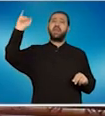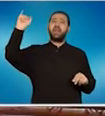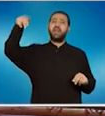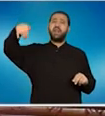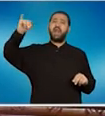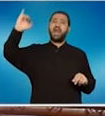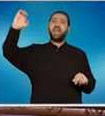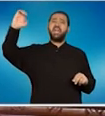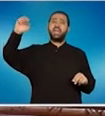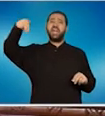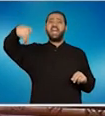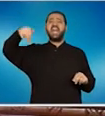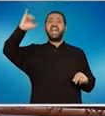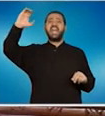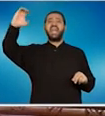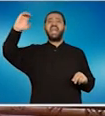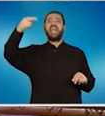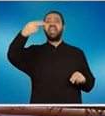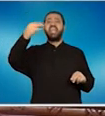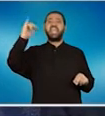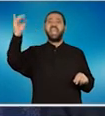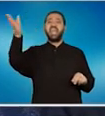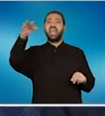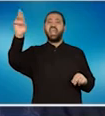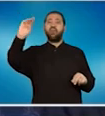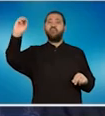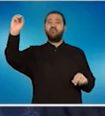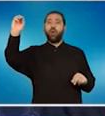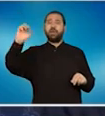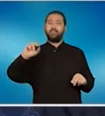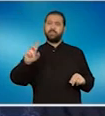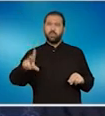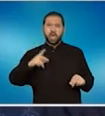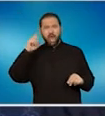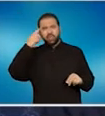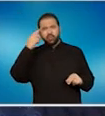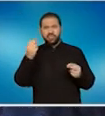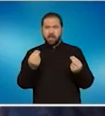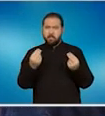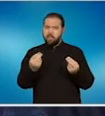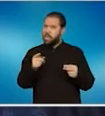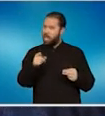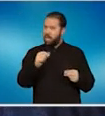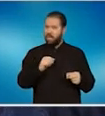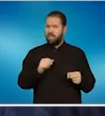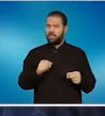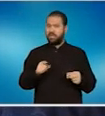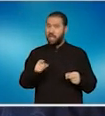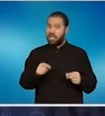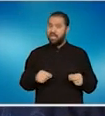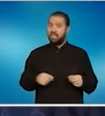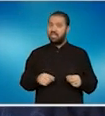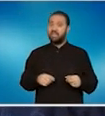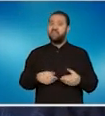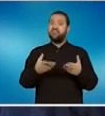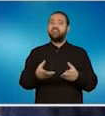hai să spunem, ne la locul ei, nu era foarte cunoscută în epoca aceea. Nichifor Crainic ținea cursul